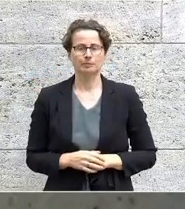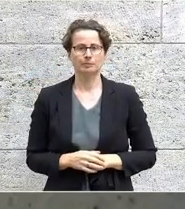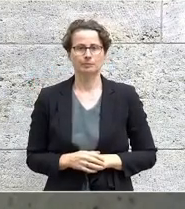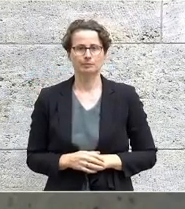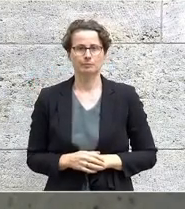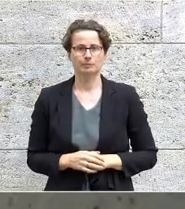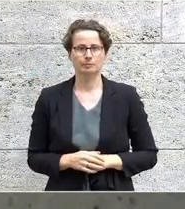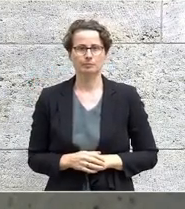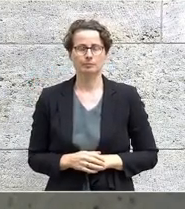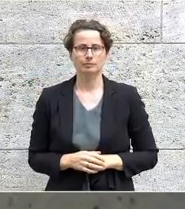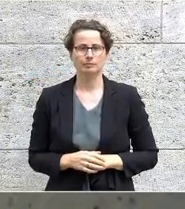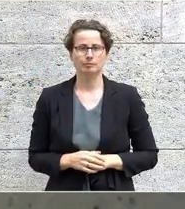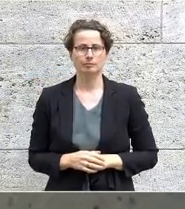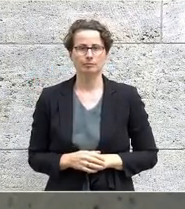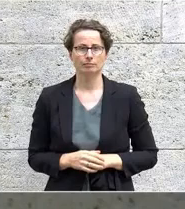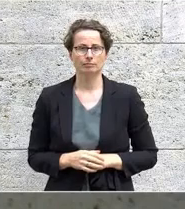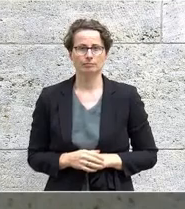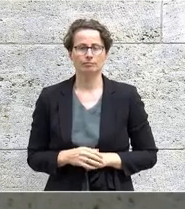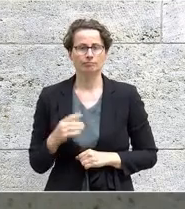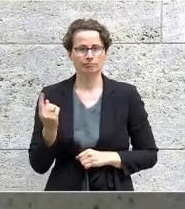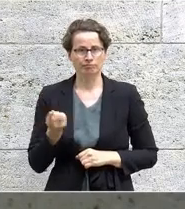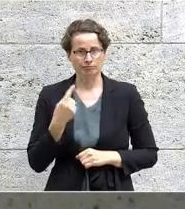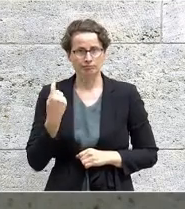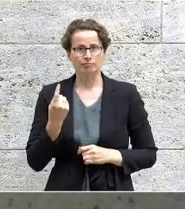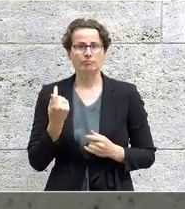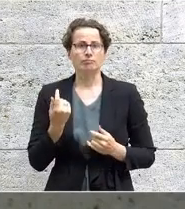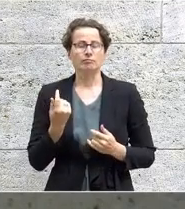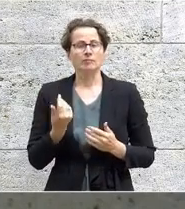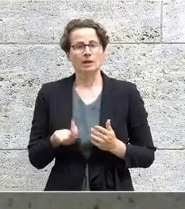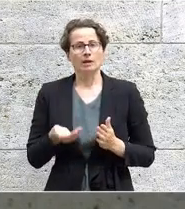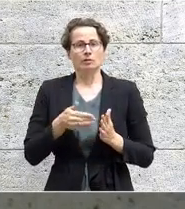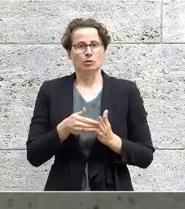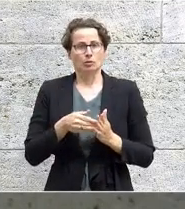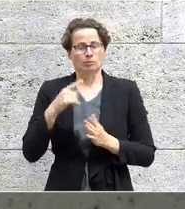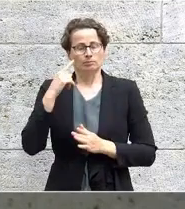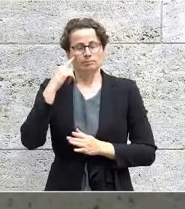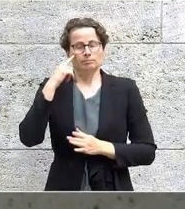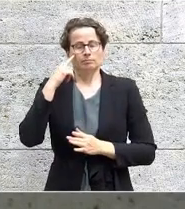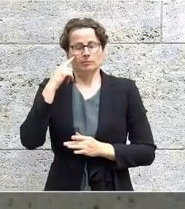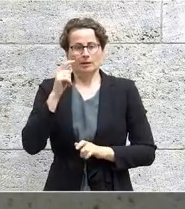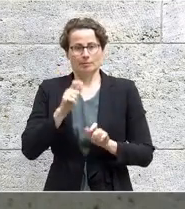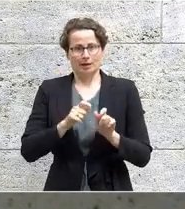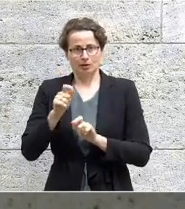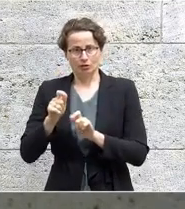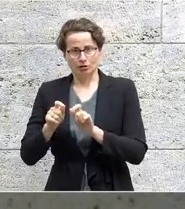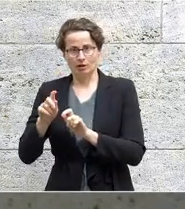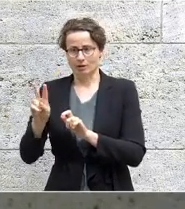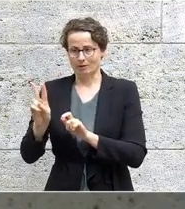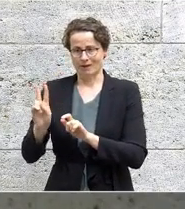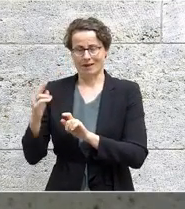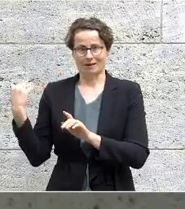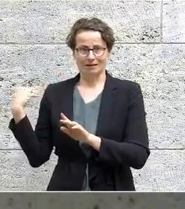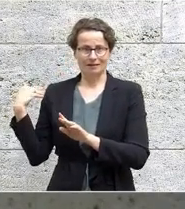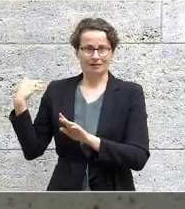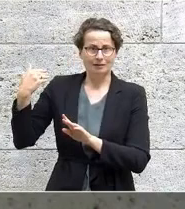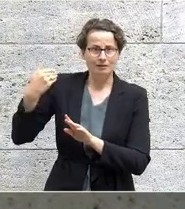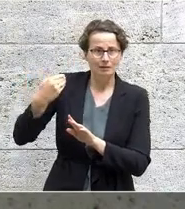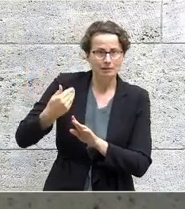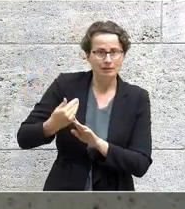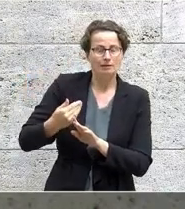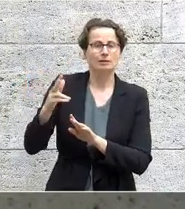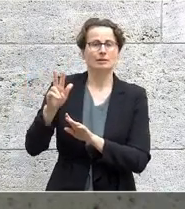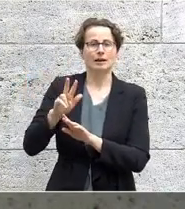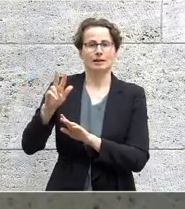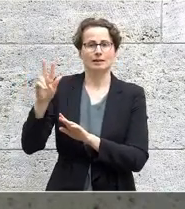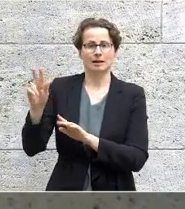In dieser Stunde gedenken wir auch aller Menschen, die schon seit 1933